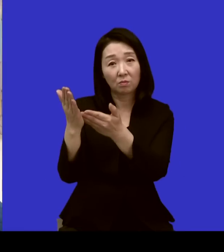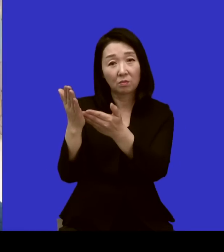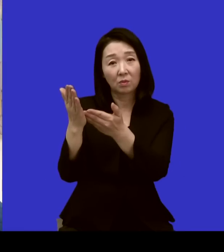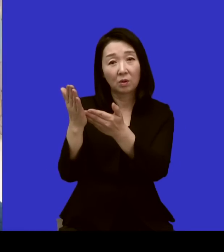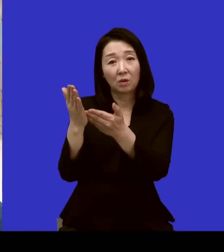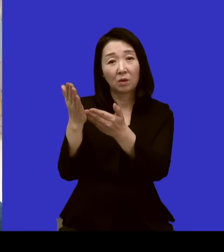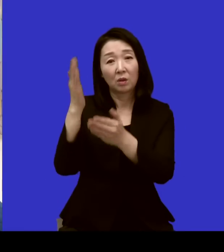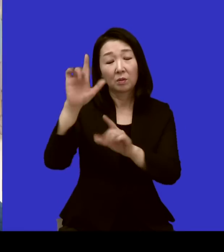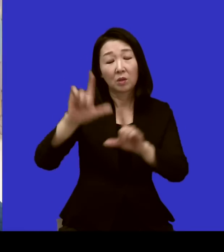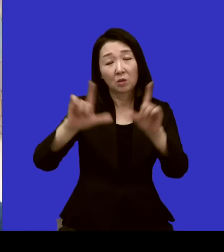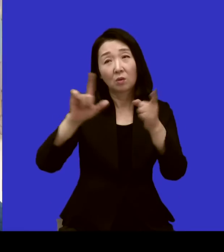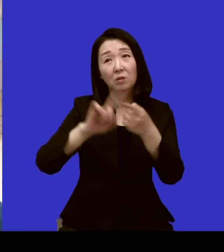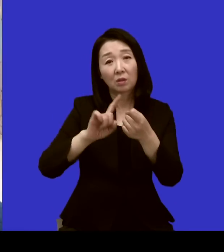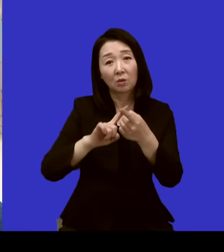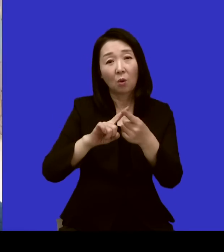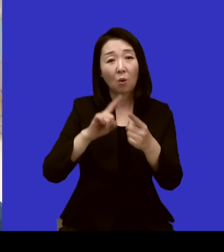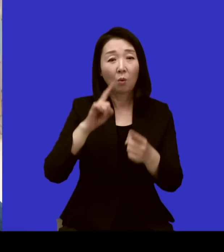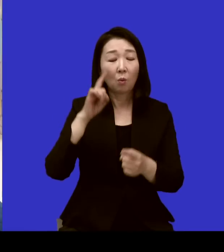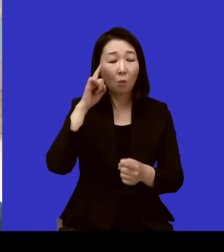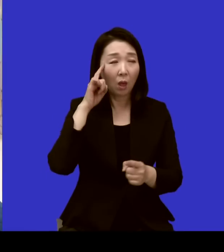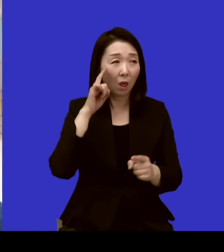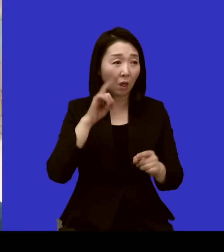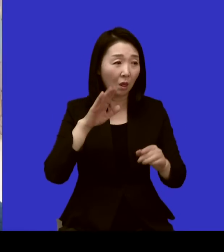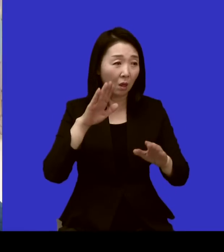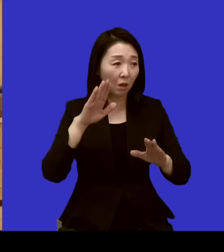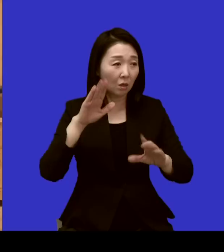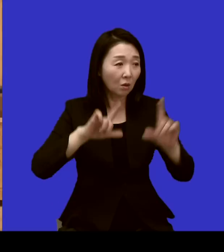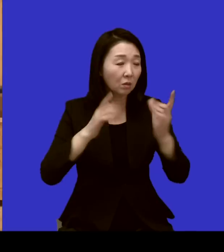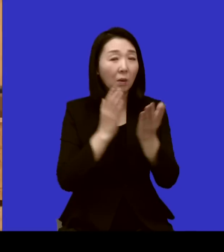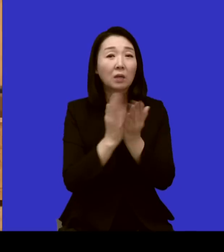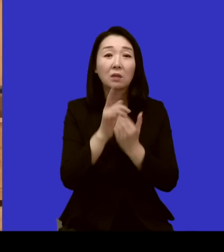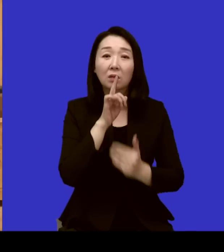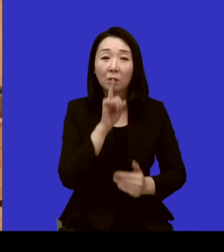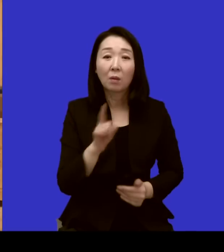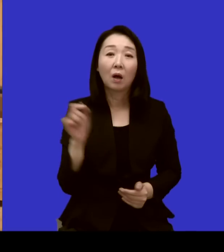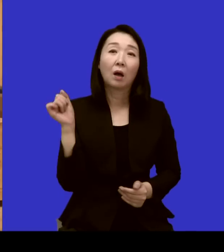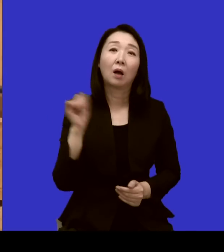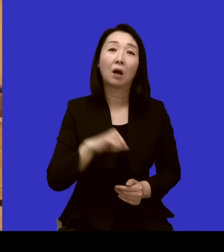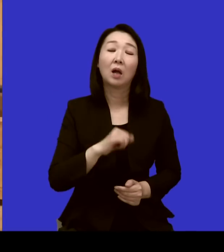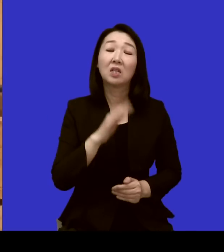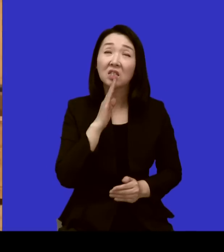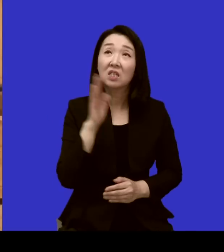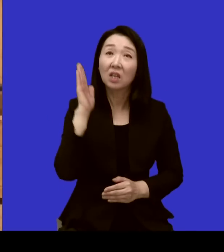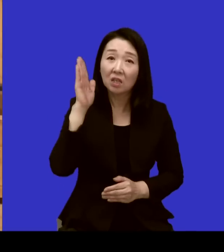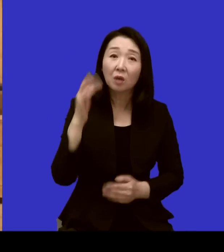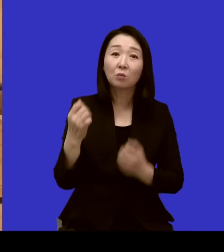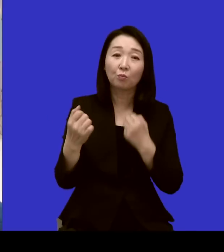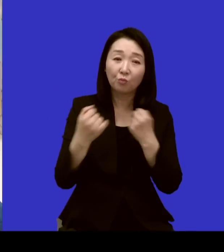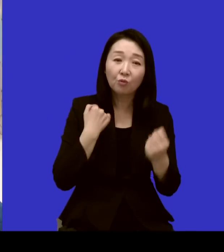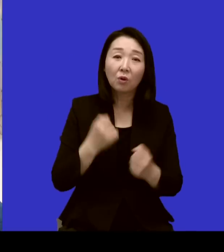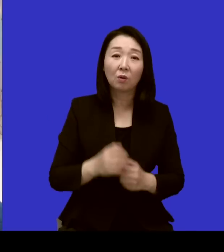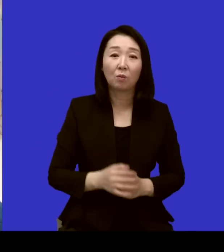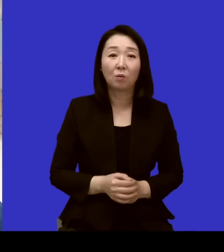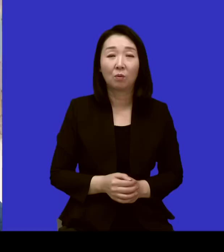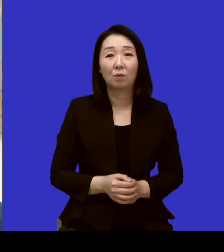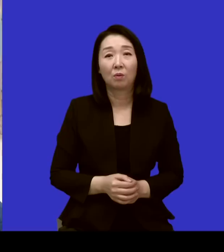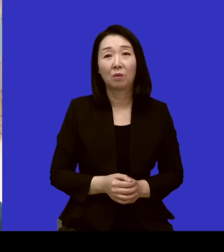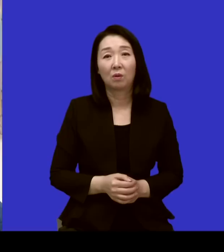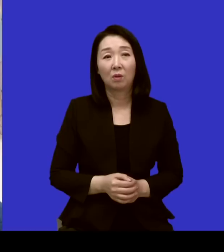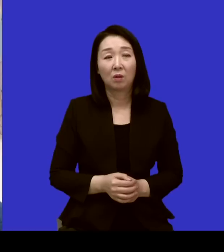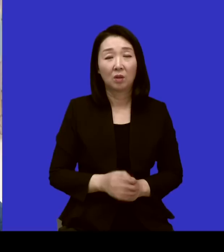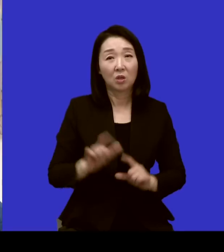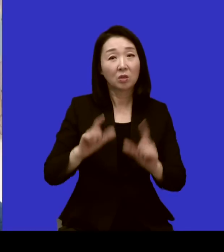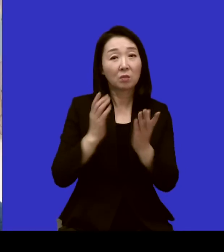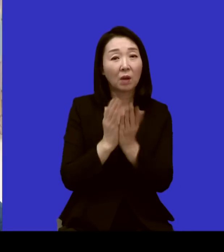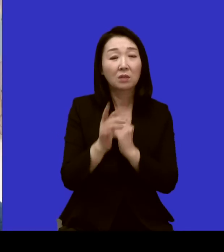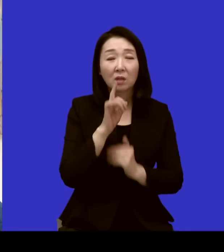이게 참 현실적이라는 게 이게 너무 비현실적이라고 말씀들을 하시더라고요. 아, 예. 실제 이야기인데. 예, 제 기록, 녹취를 다 담은 건데 예. 그러니까